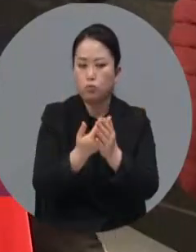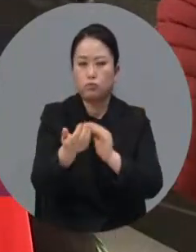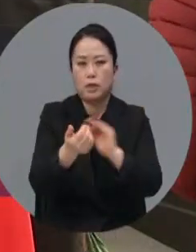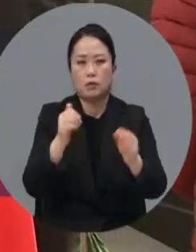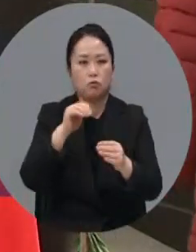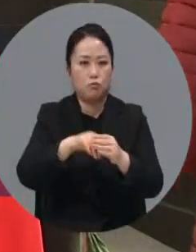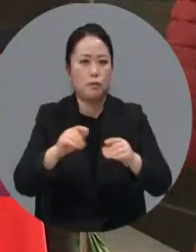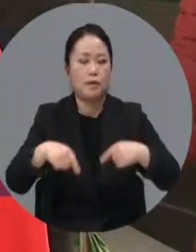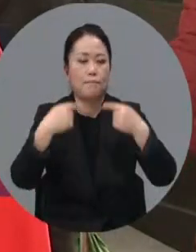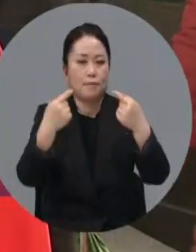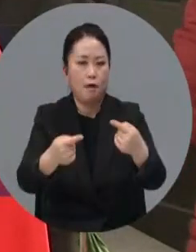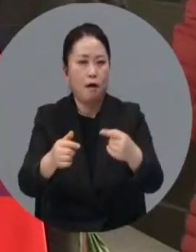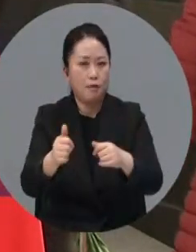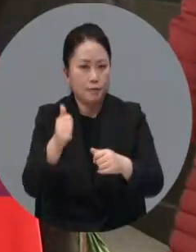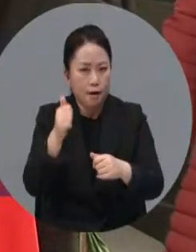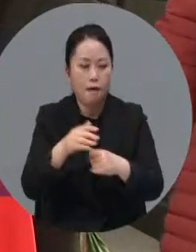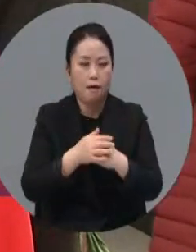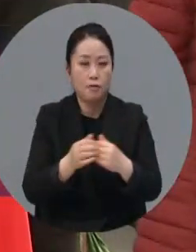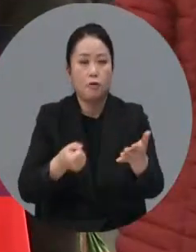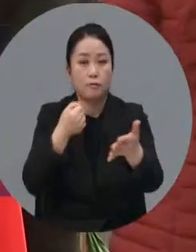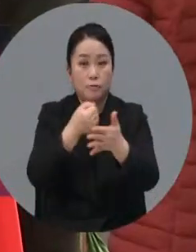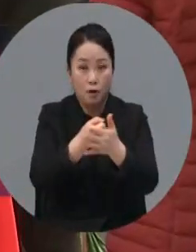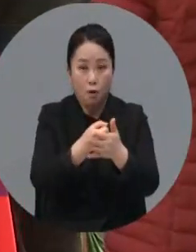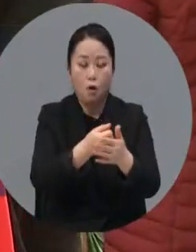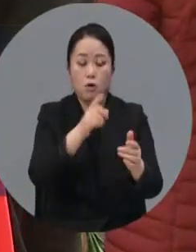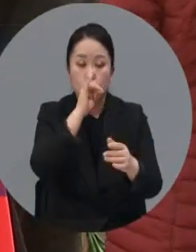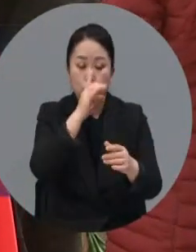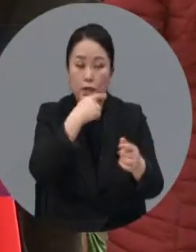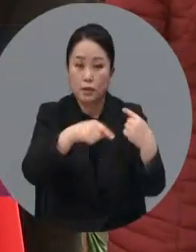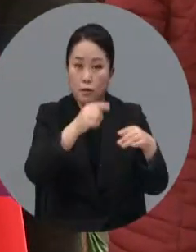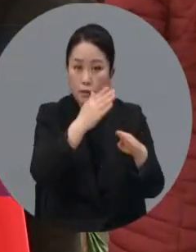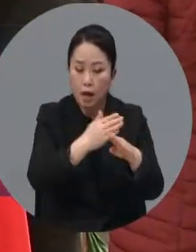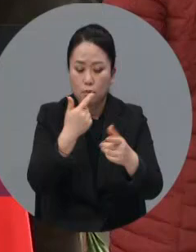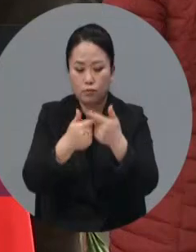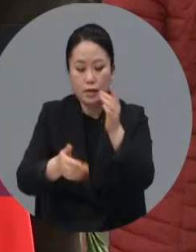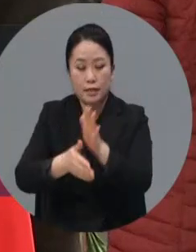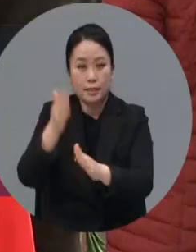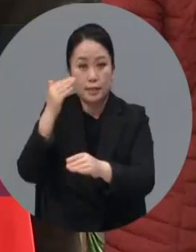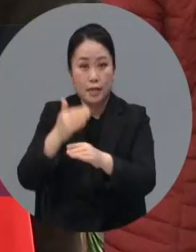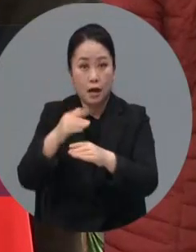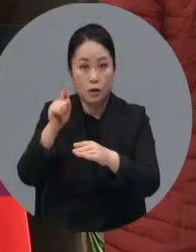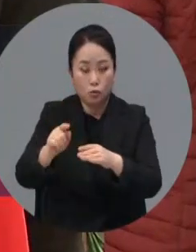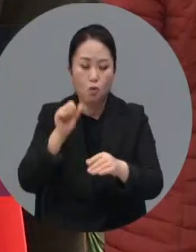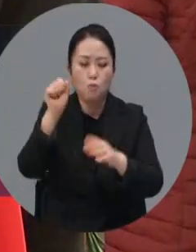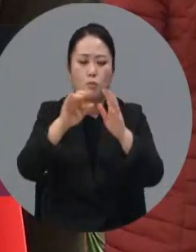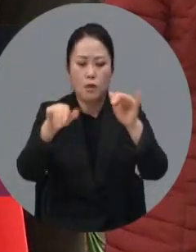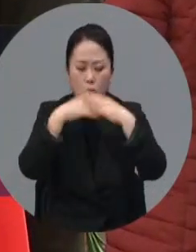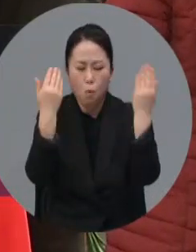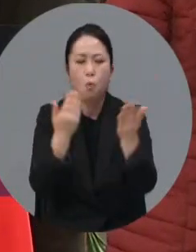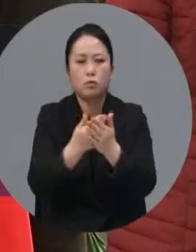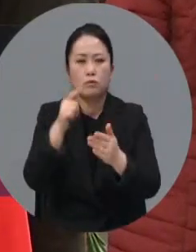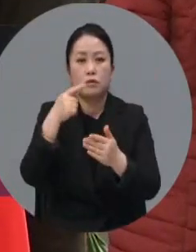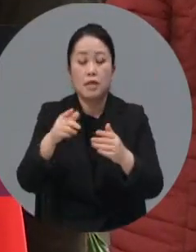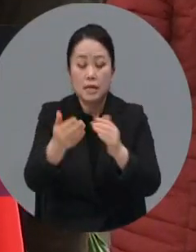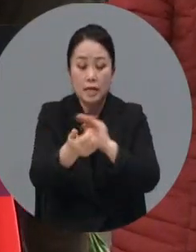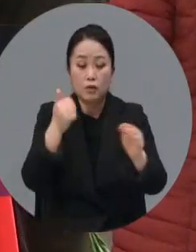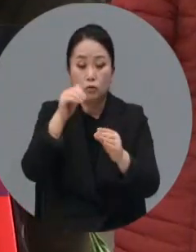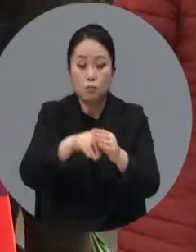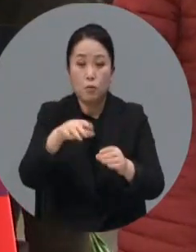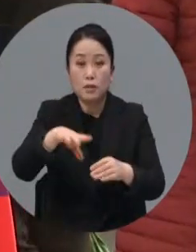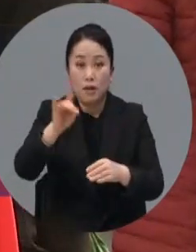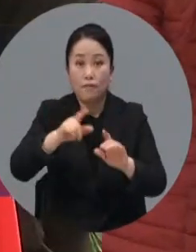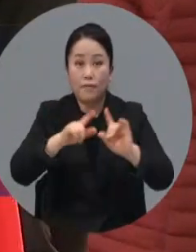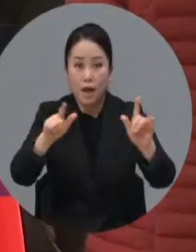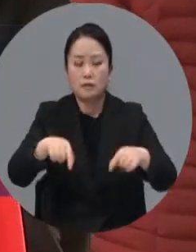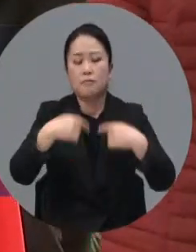참여하자. 그렇게 해서 지금 우리 중앙당이나 우리 부산시당에서도 후보들이 오늘 첫날에 사전투표를 하는 것으로 다 이제 의논이 됐고요. 그래서